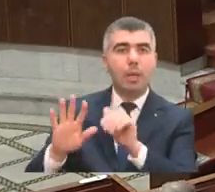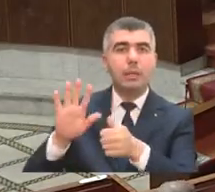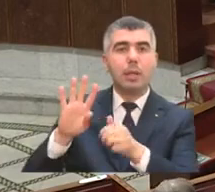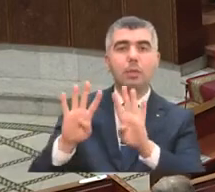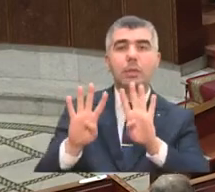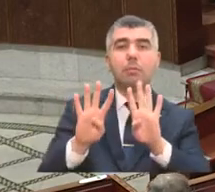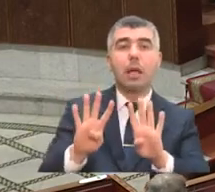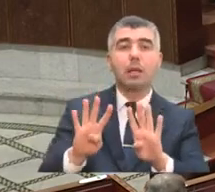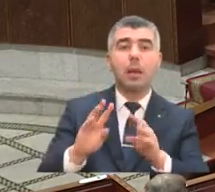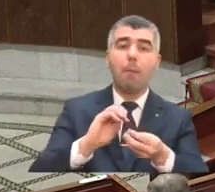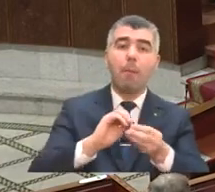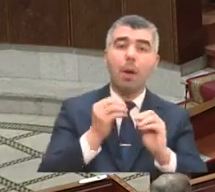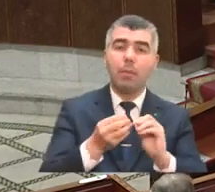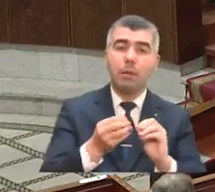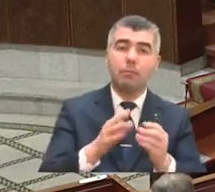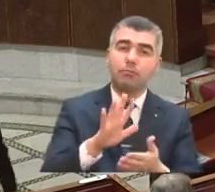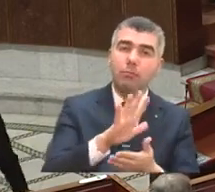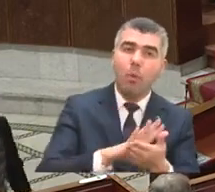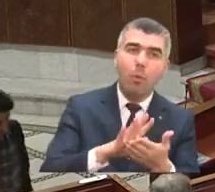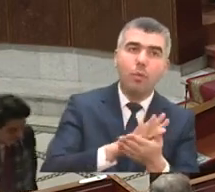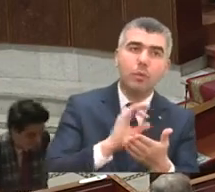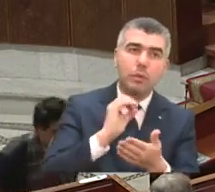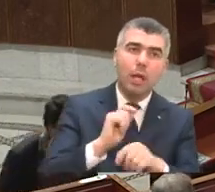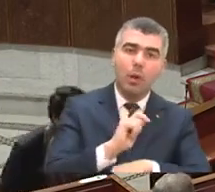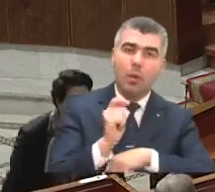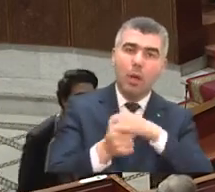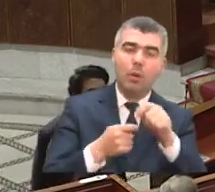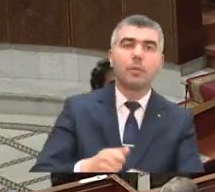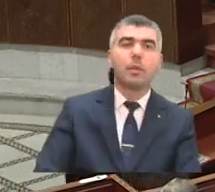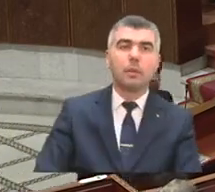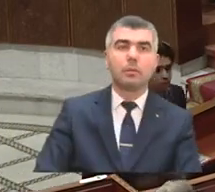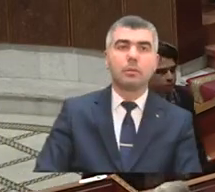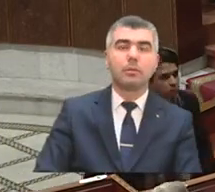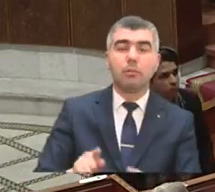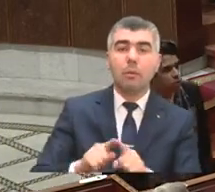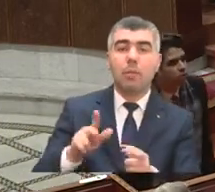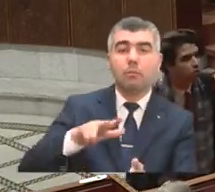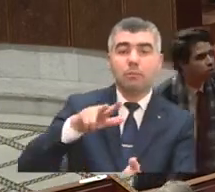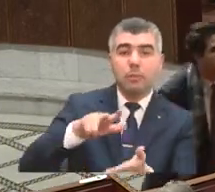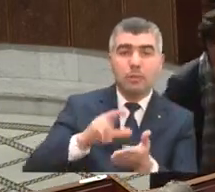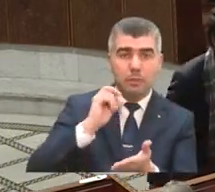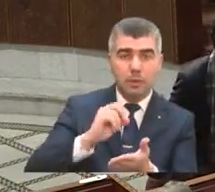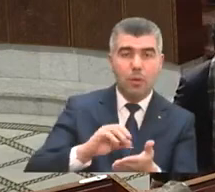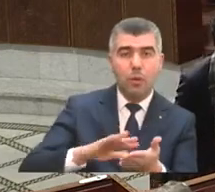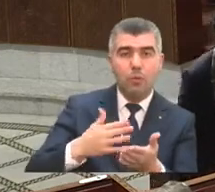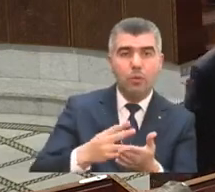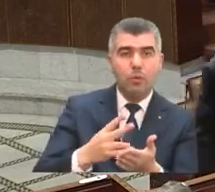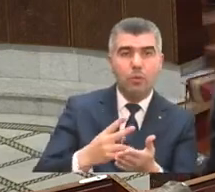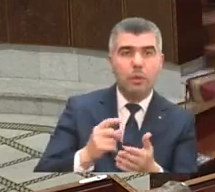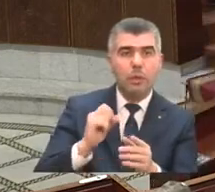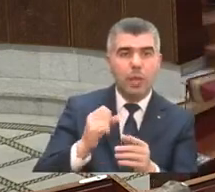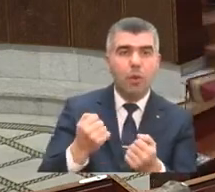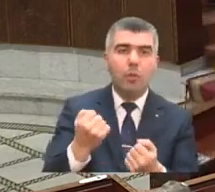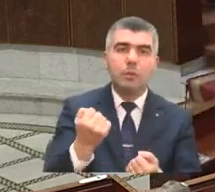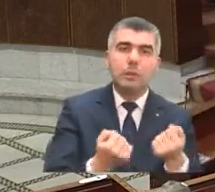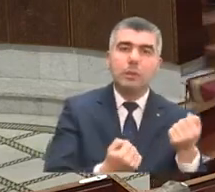نحلوا المشكل ديال النقل العمومي بالعالم القروي، واعتمدت نظام النقل المزدوج